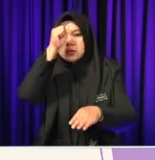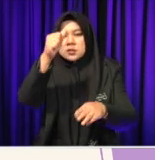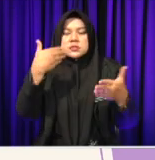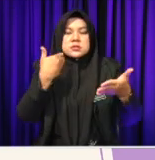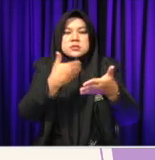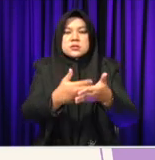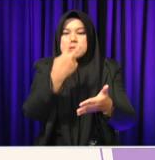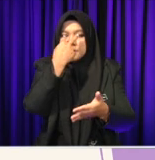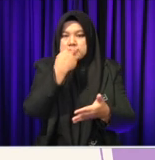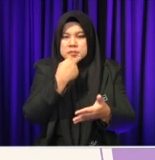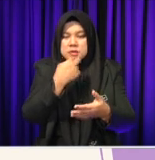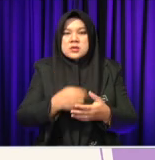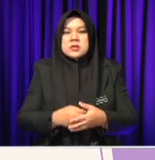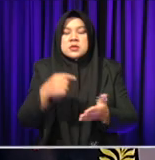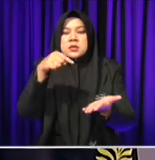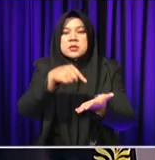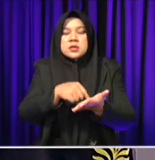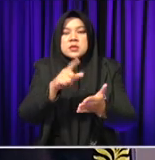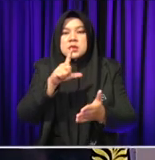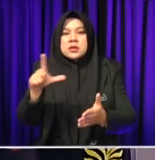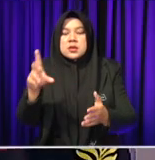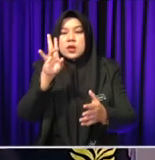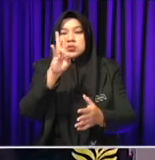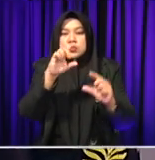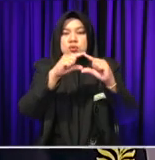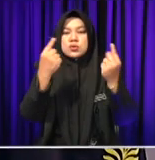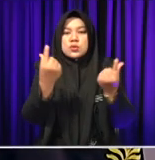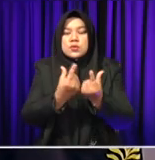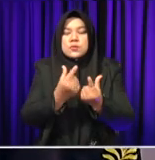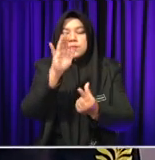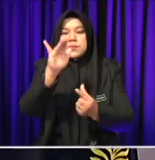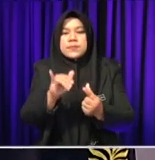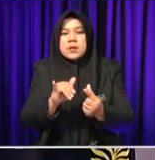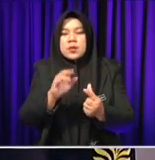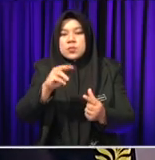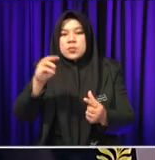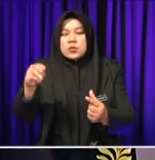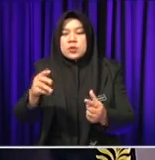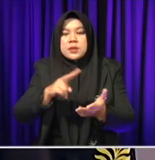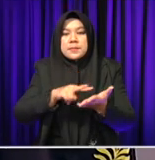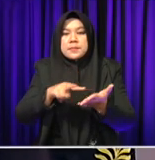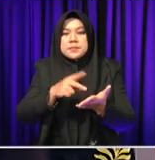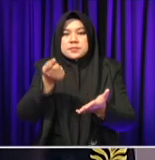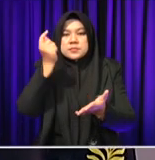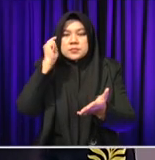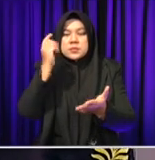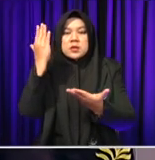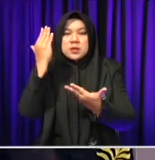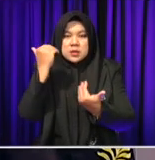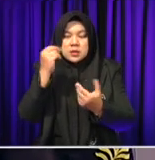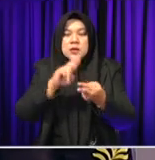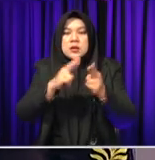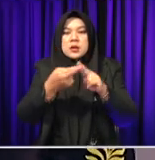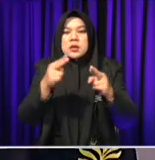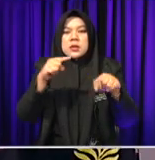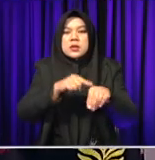air matanya ini adalah Tujuh golongan yang anak-anak murid Ustazah baca tadi dan harap rakan-rakan di